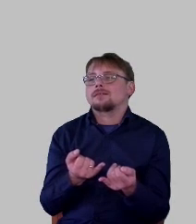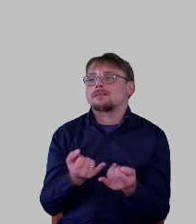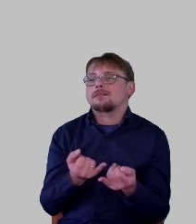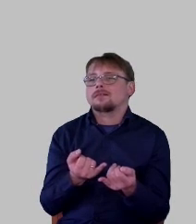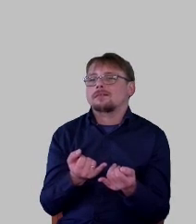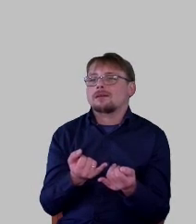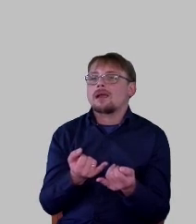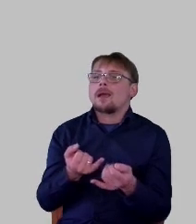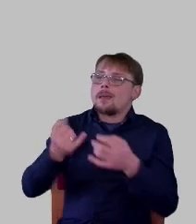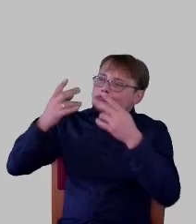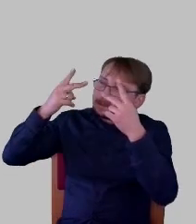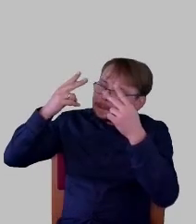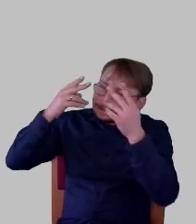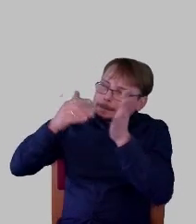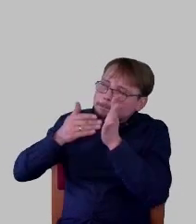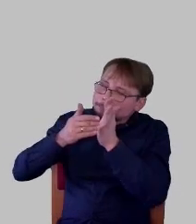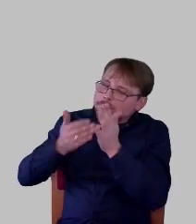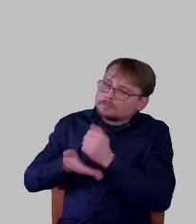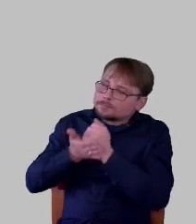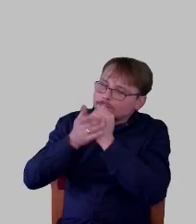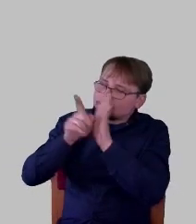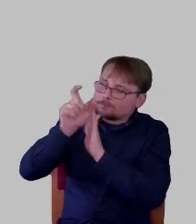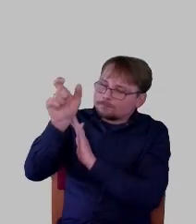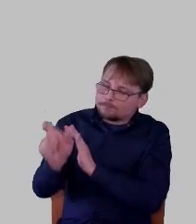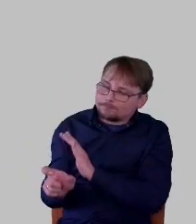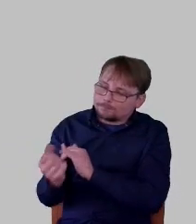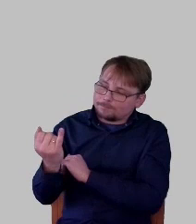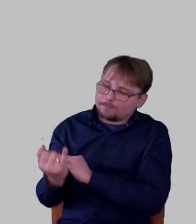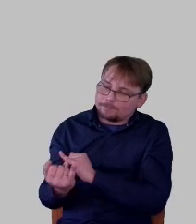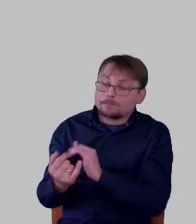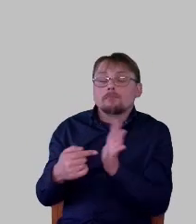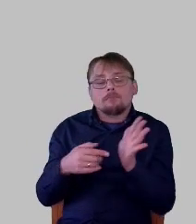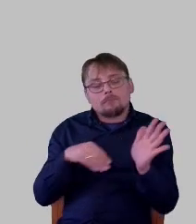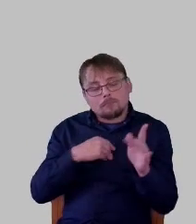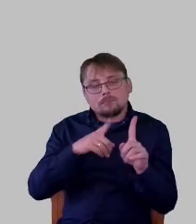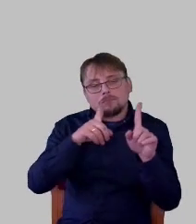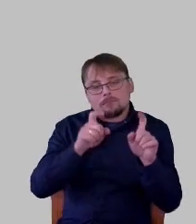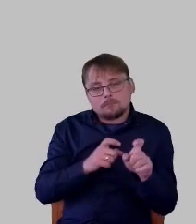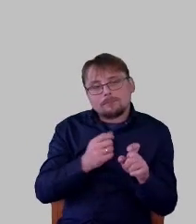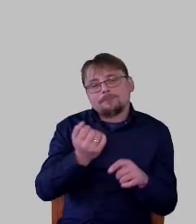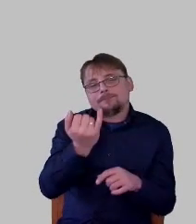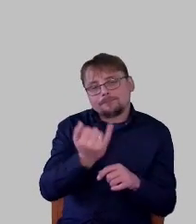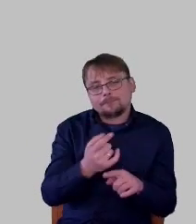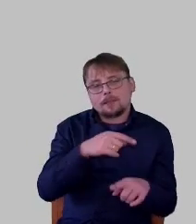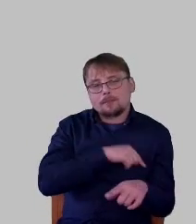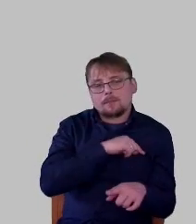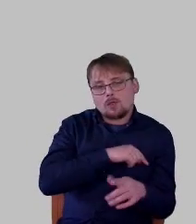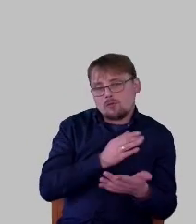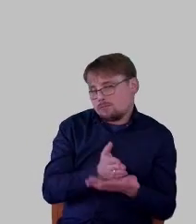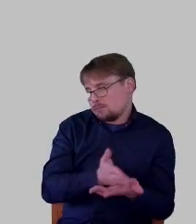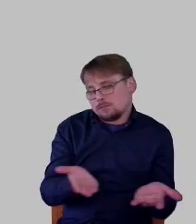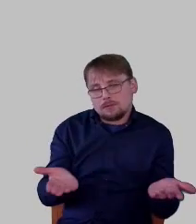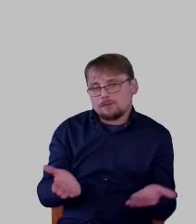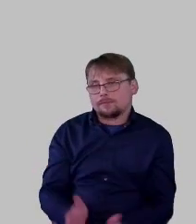po rozpoznaniu takiej potrzeby, czyli na przykład uruchomienie pomocy psychologiczno-pedagogicznej wystarczy, jest